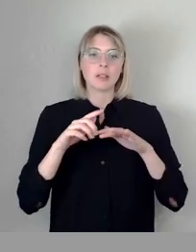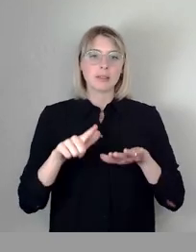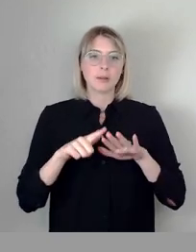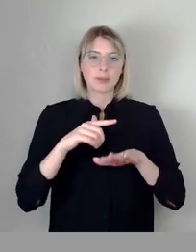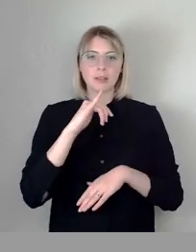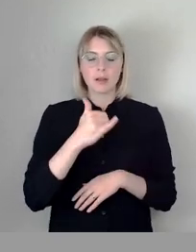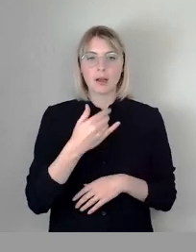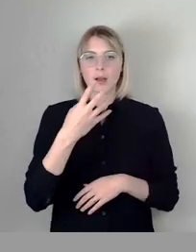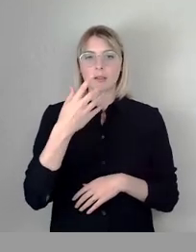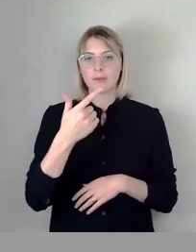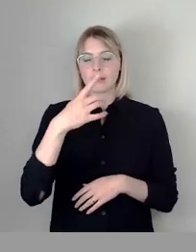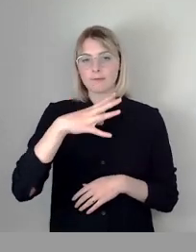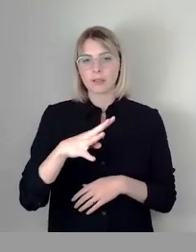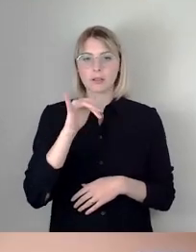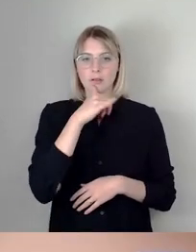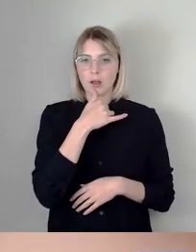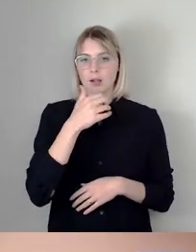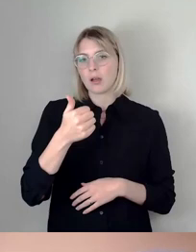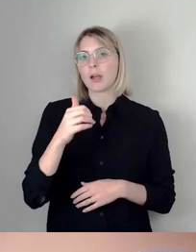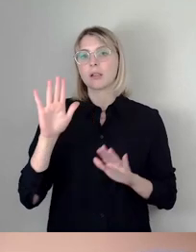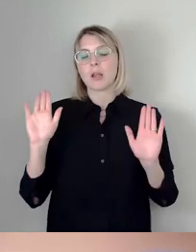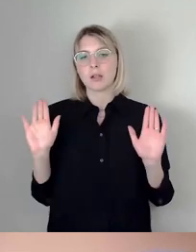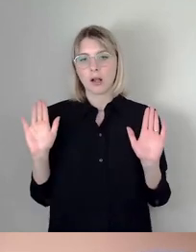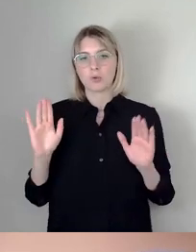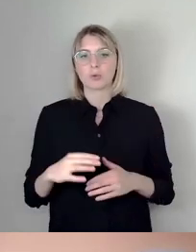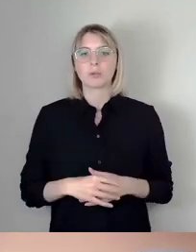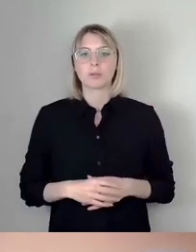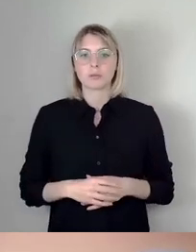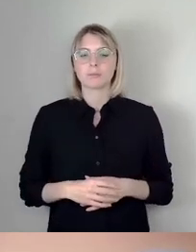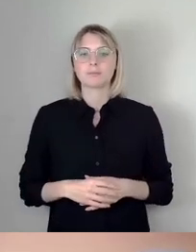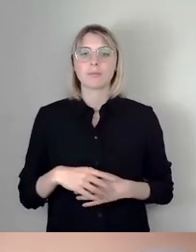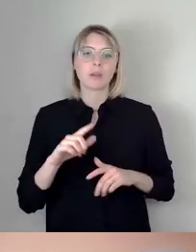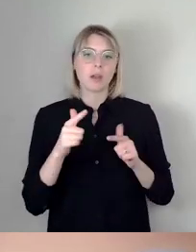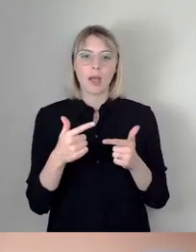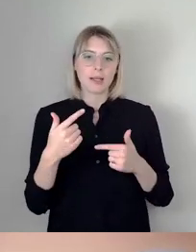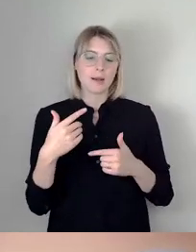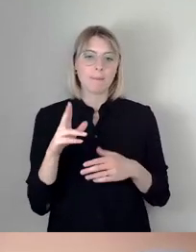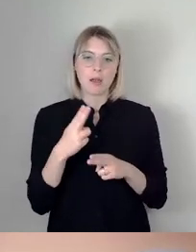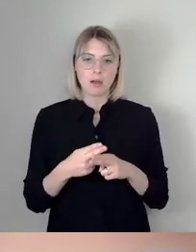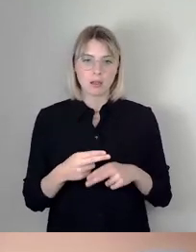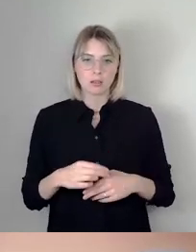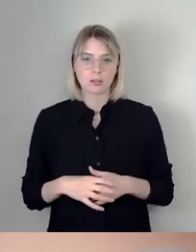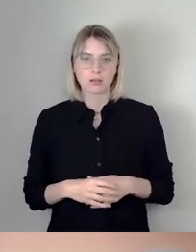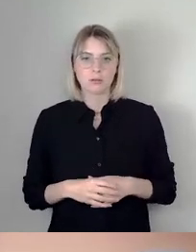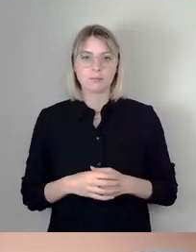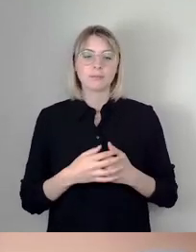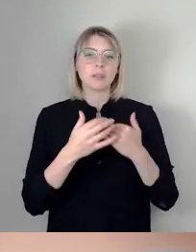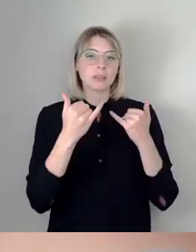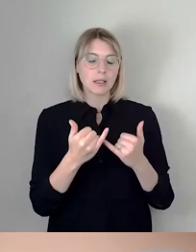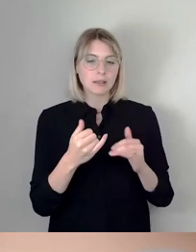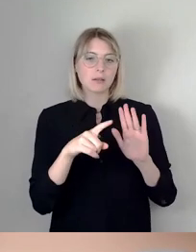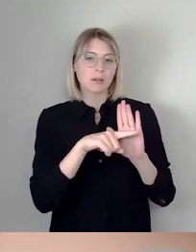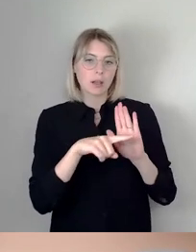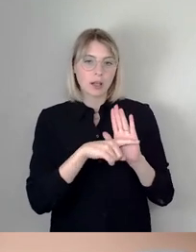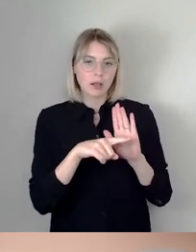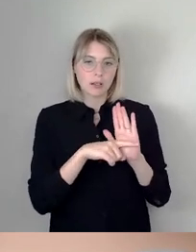Ja, 42 Nein, eine Enthaltung, hat keine Mehrheit gefunden. Jetzt haben wir einen negativen